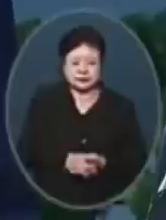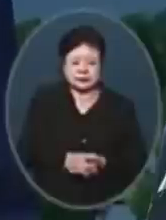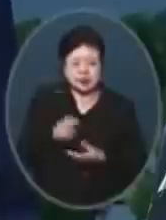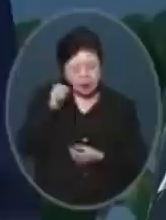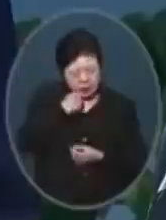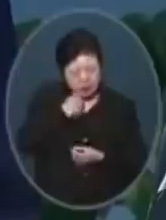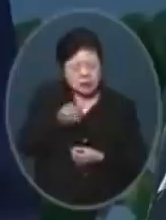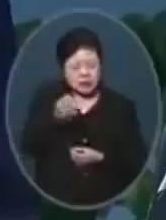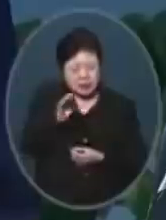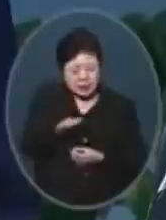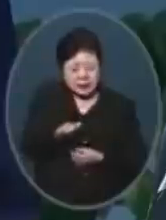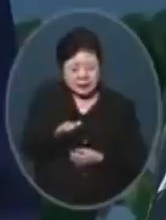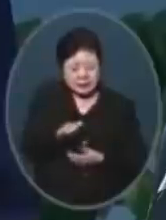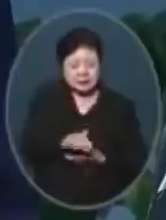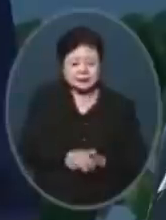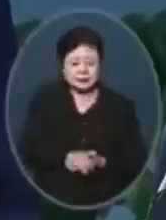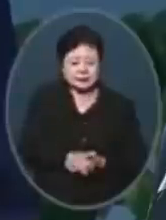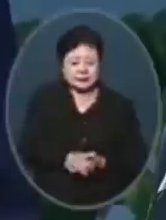어렵지만